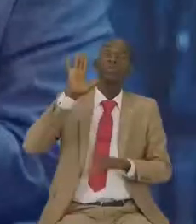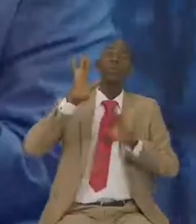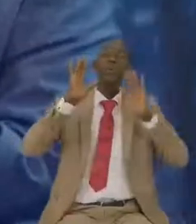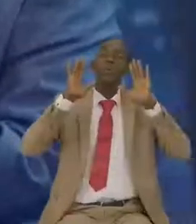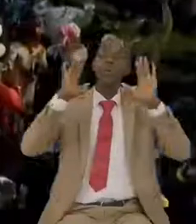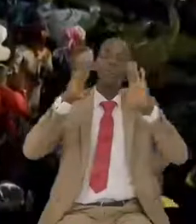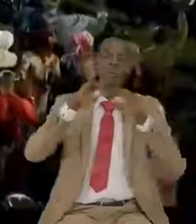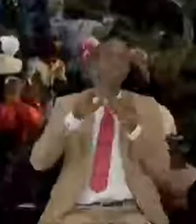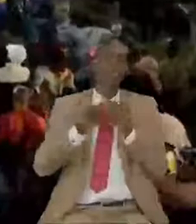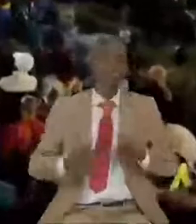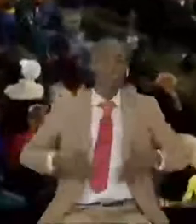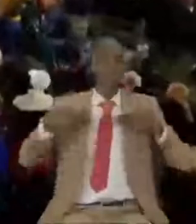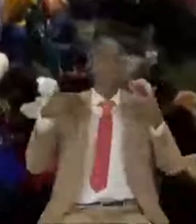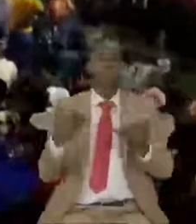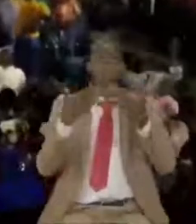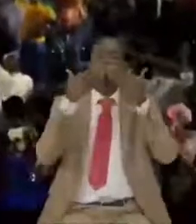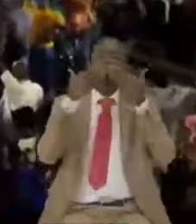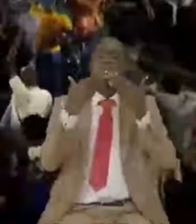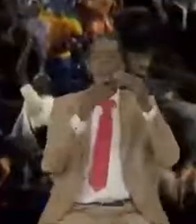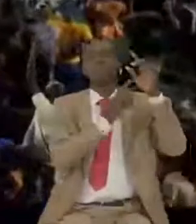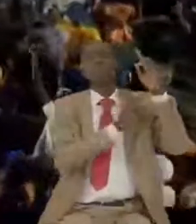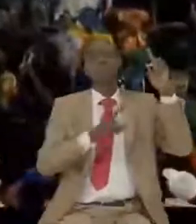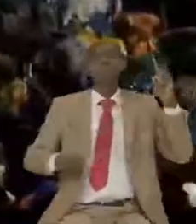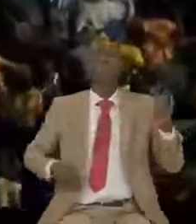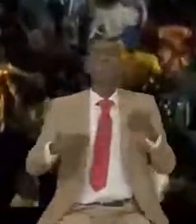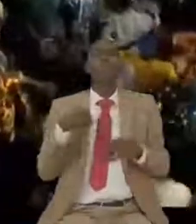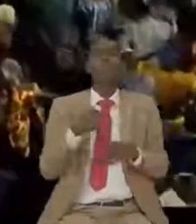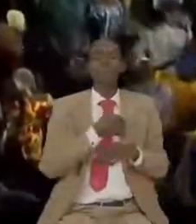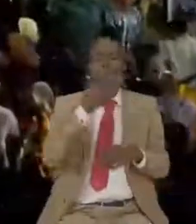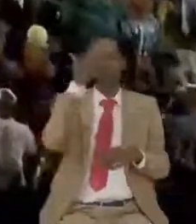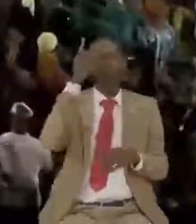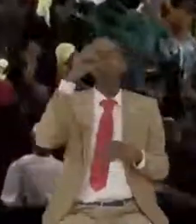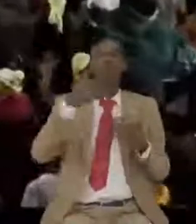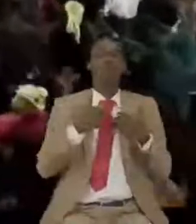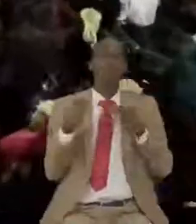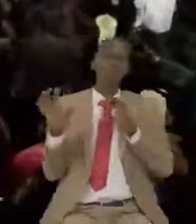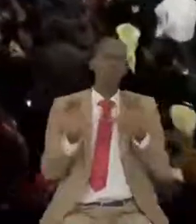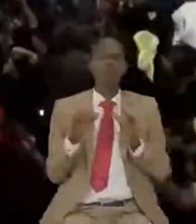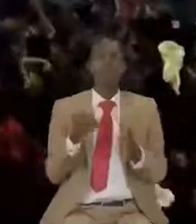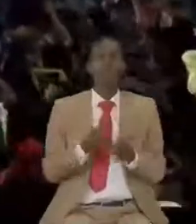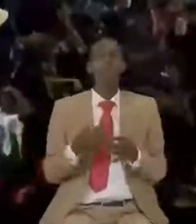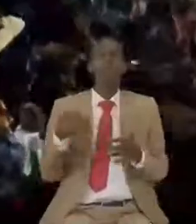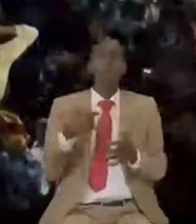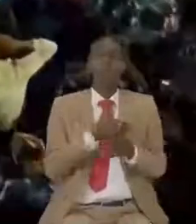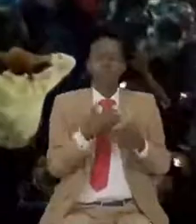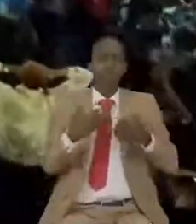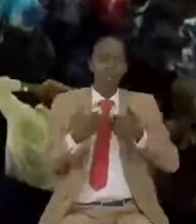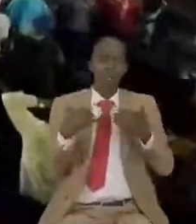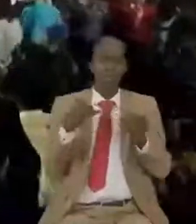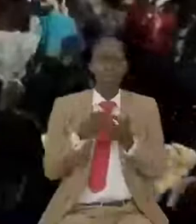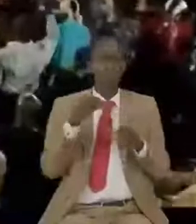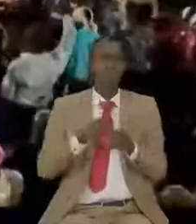croyons, accomplis tes merveilles dans chaque vie. Merci Seigneur, nous savons que tu l'as